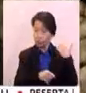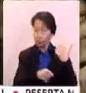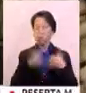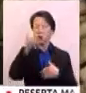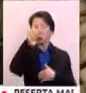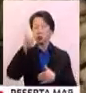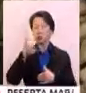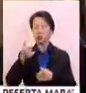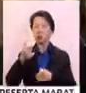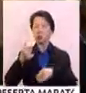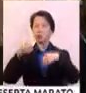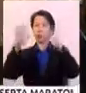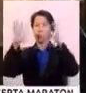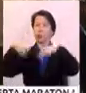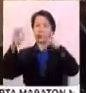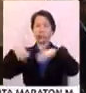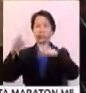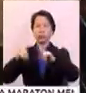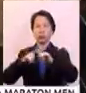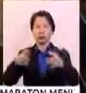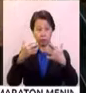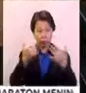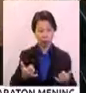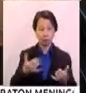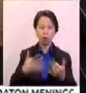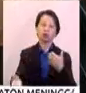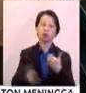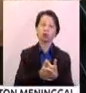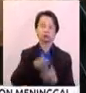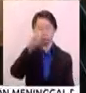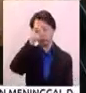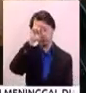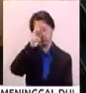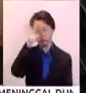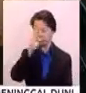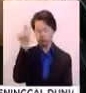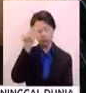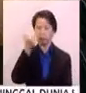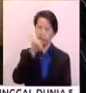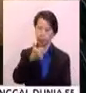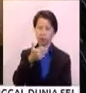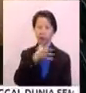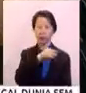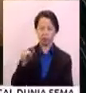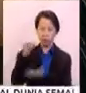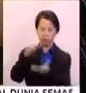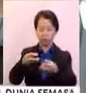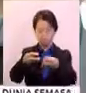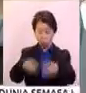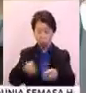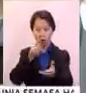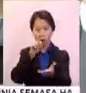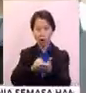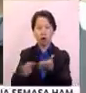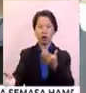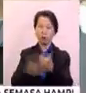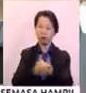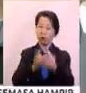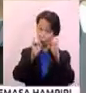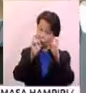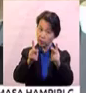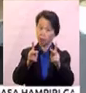disebabkan hujung musim tetapi kini sudah kembali seperti biasa. Begitu juga bekalan telur ayam yang kembali